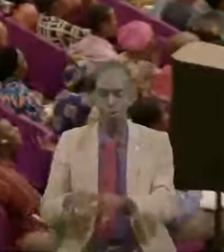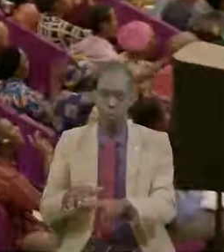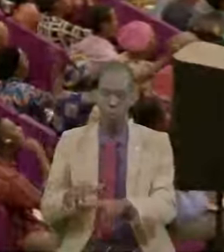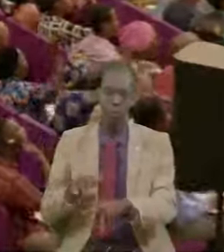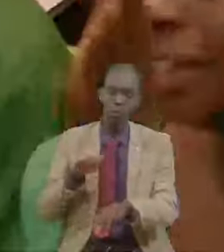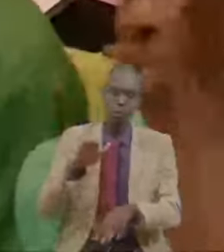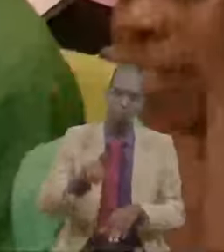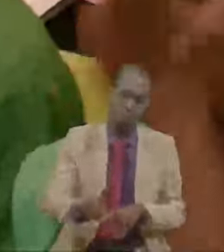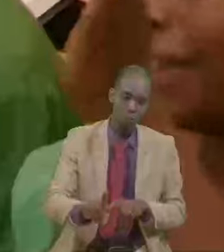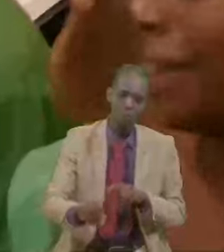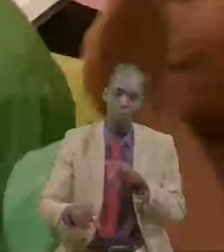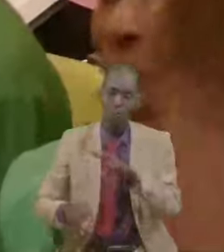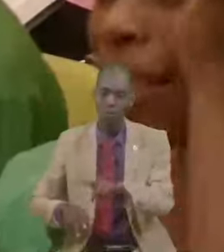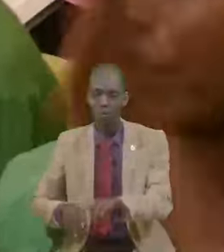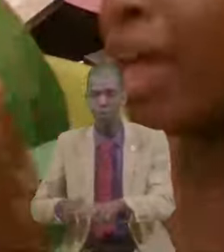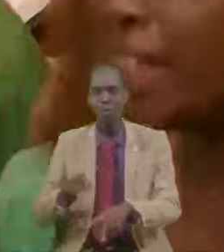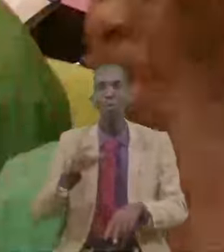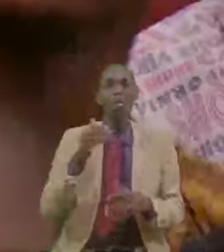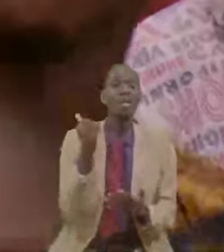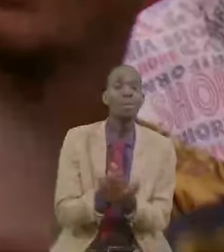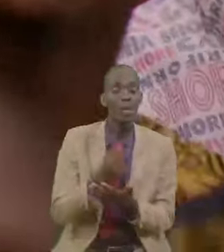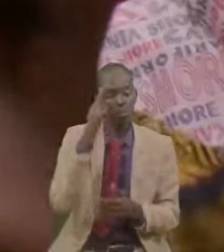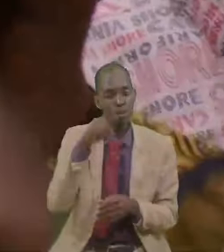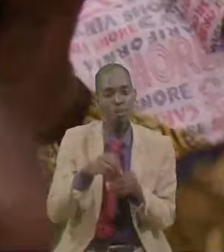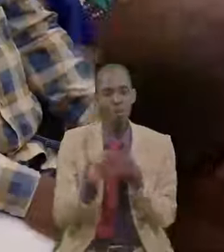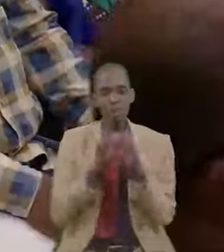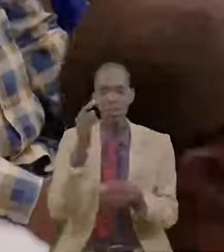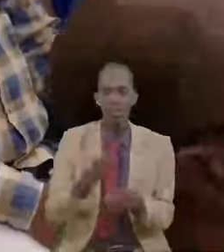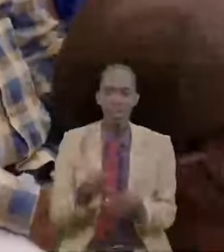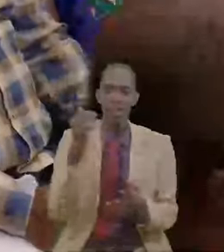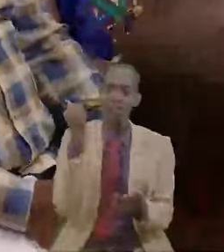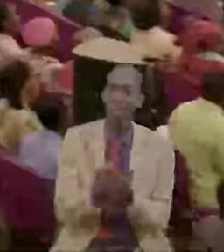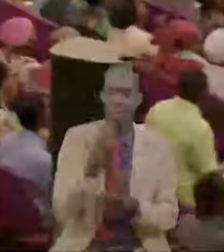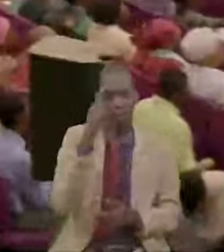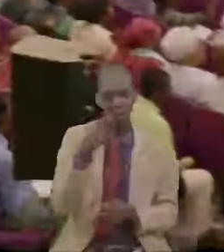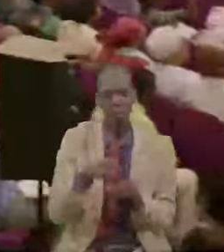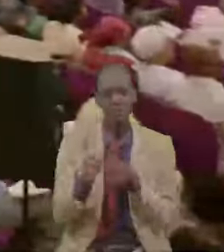2, Amen, 3, Amen, Amen, Amen.